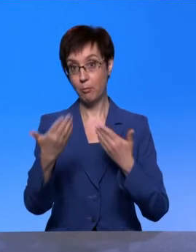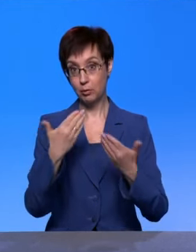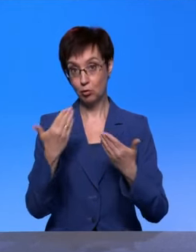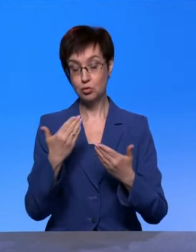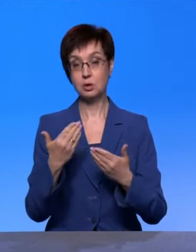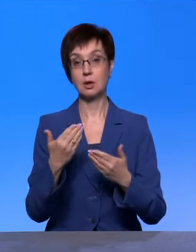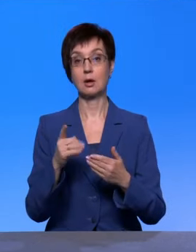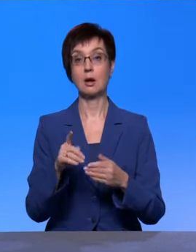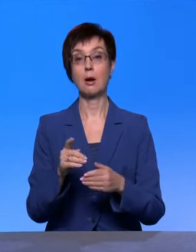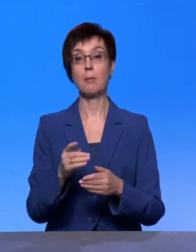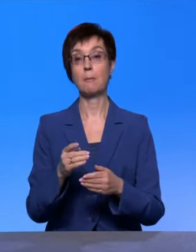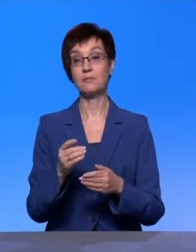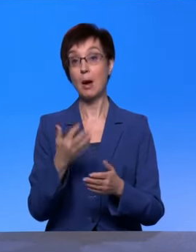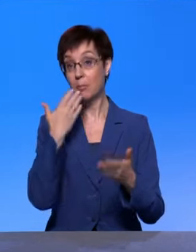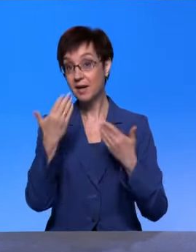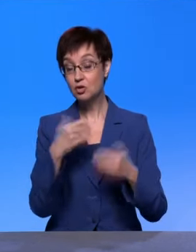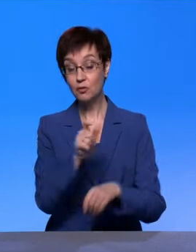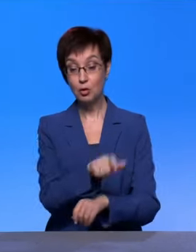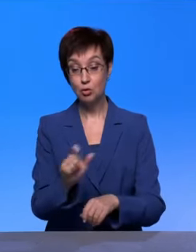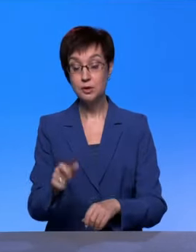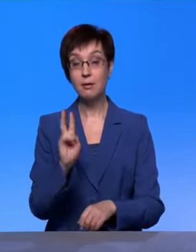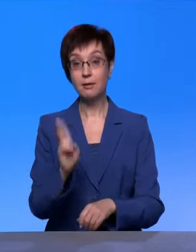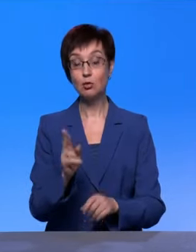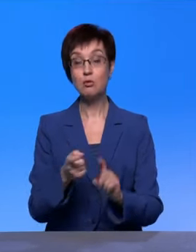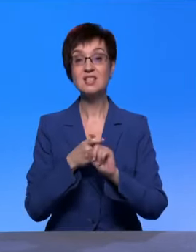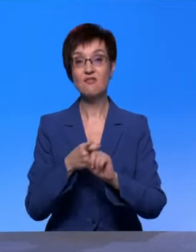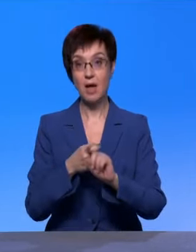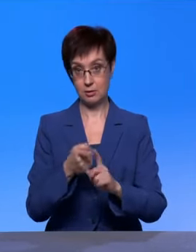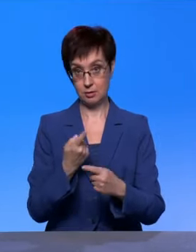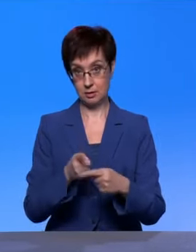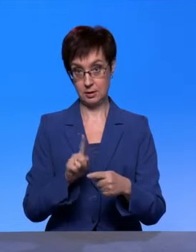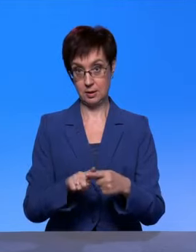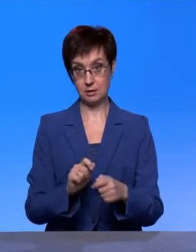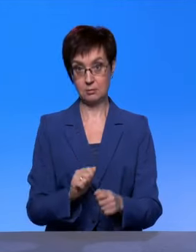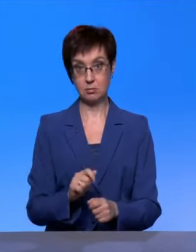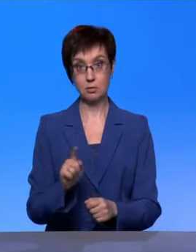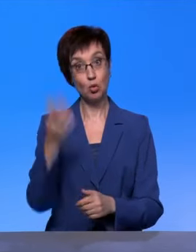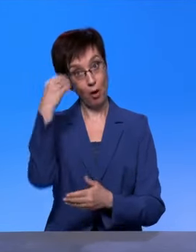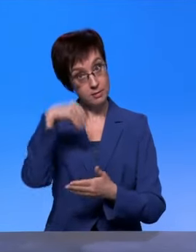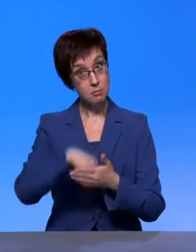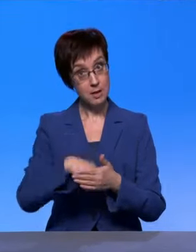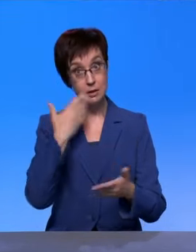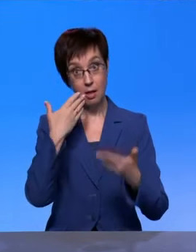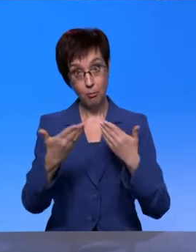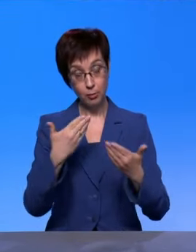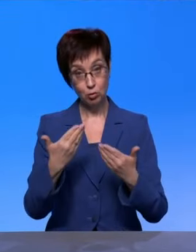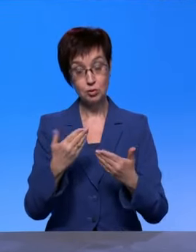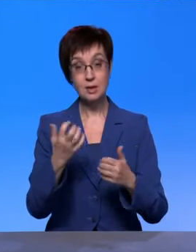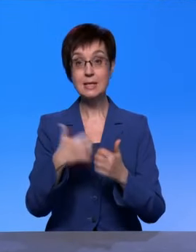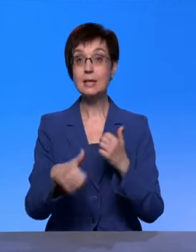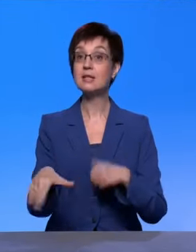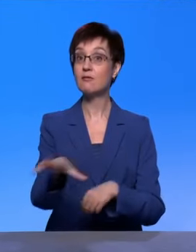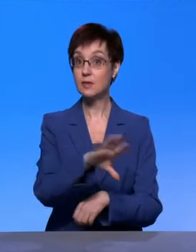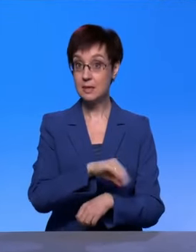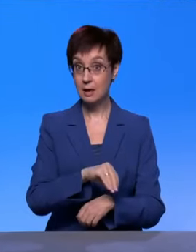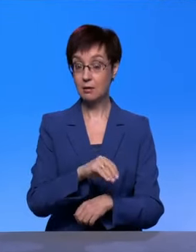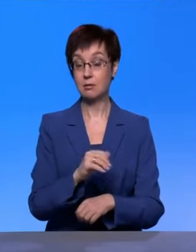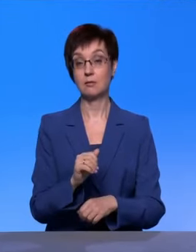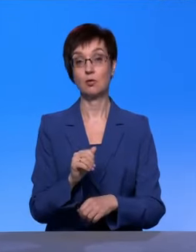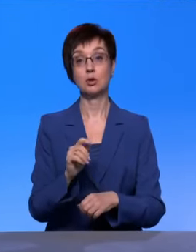Вот правда. Так смысл опроса в том, что надо проводить среди всех? А для всех это общественное мнение. Вот как